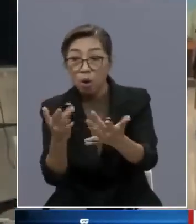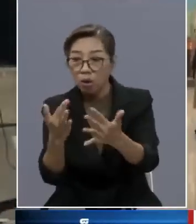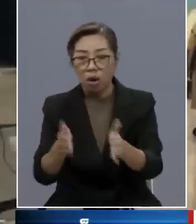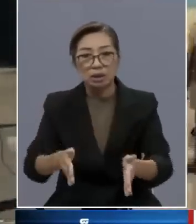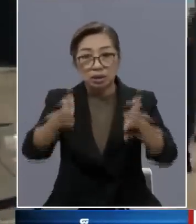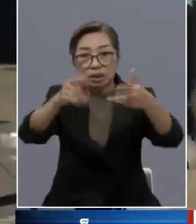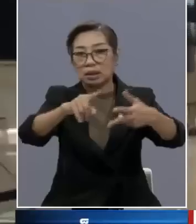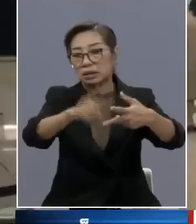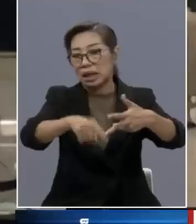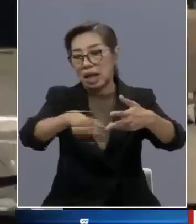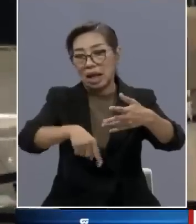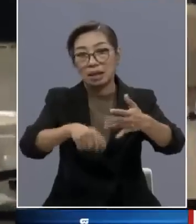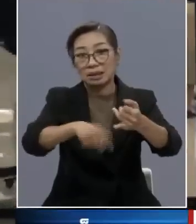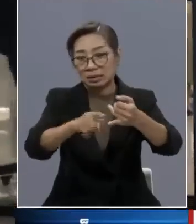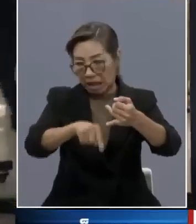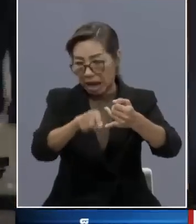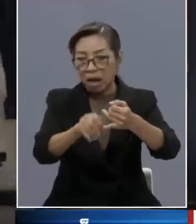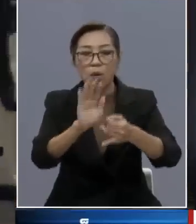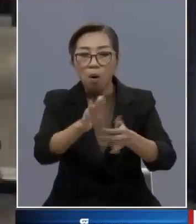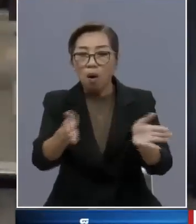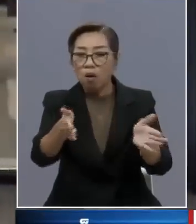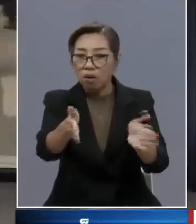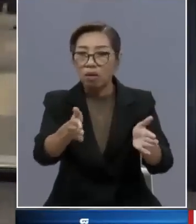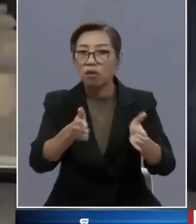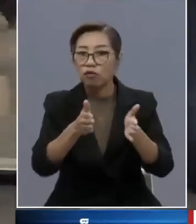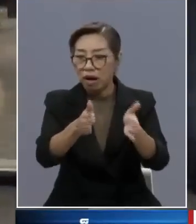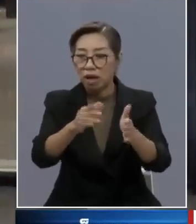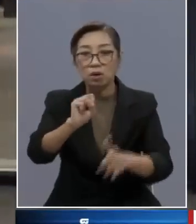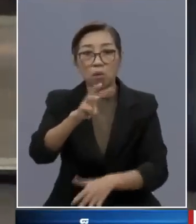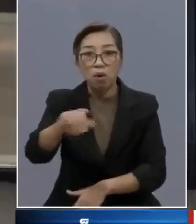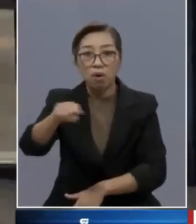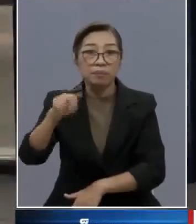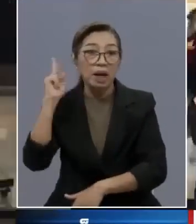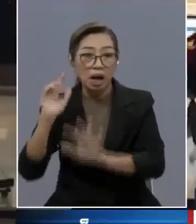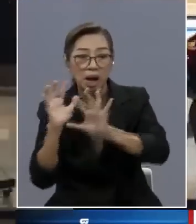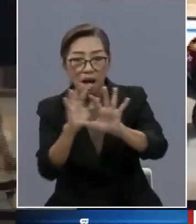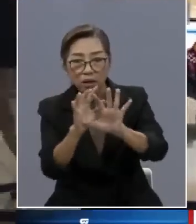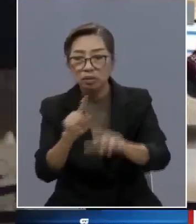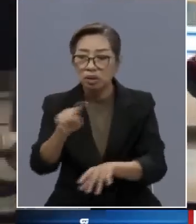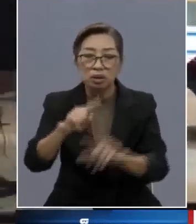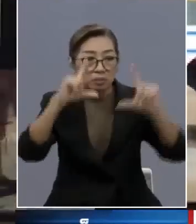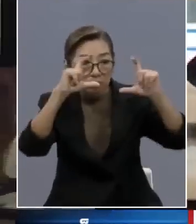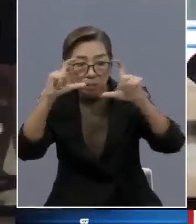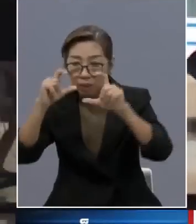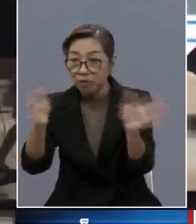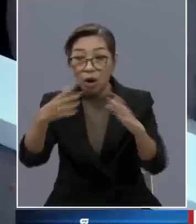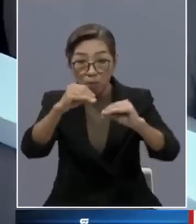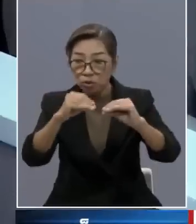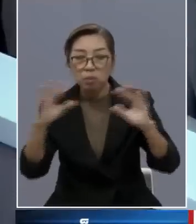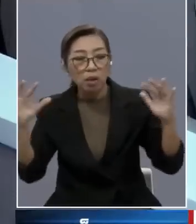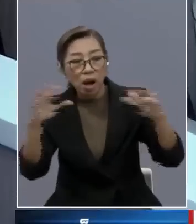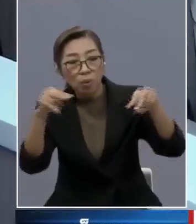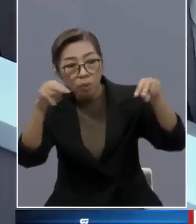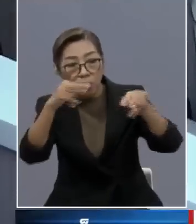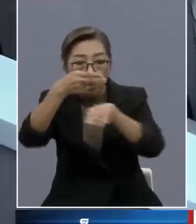ของอาคารรัฐสภาฝั่งวุฒิสภาเท่านั้นซึ่งการสัมภาษณ์หรือว่าทำข่าวต่างๆเนี่ยเข้าไปเก็บภาพทำข่าวในห้องประชุมได้นะครับได้ตามปก